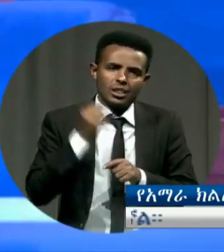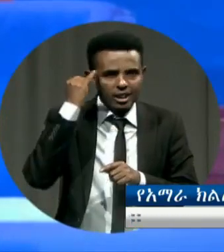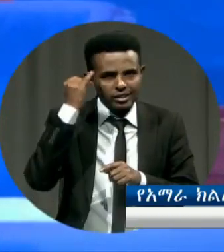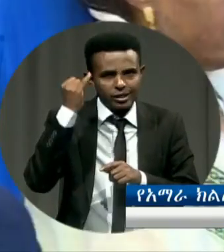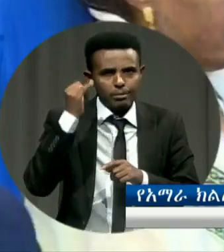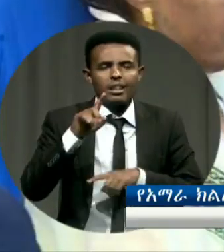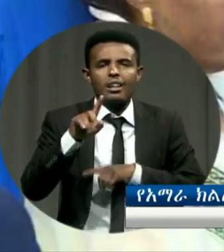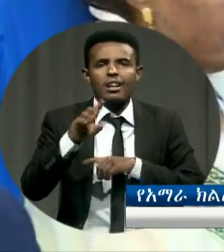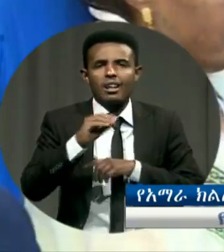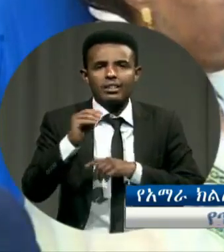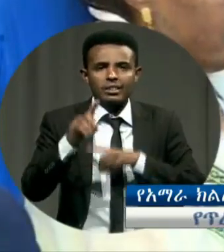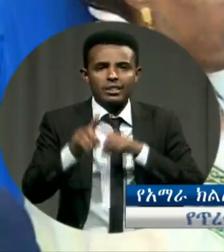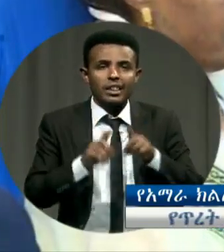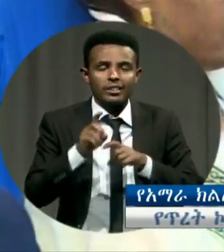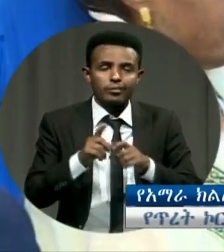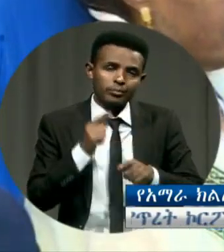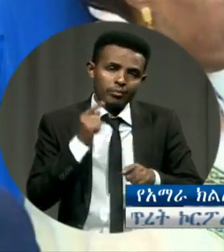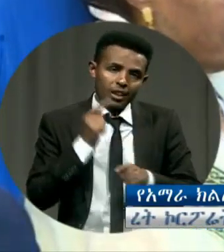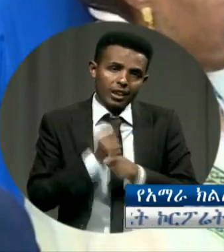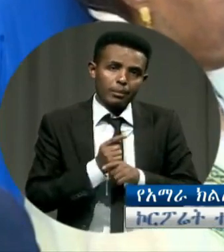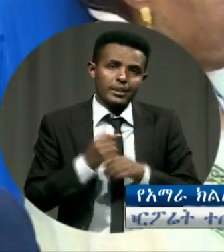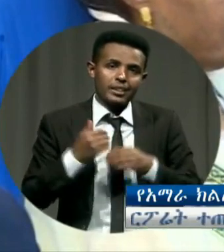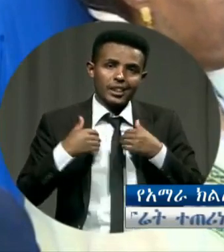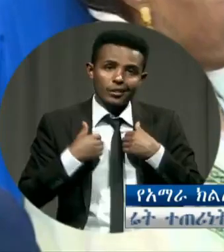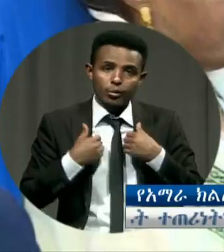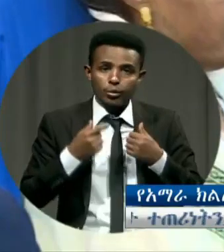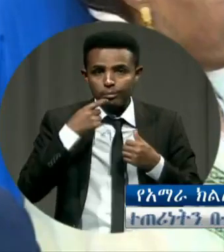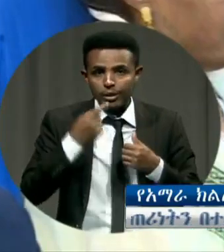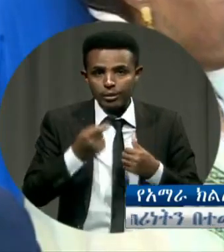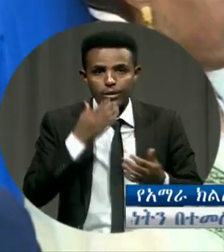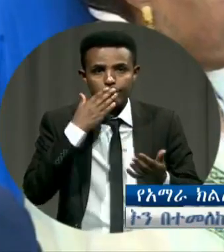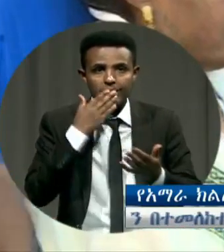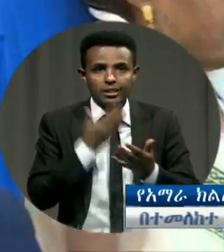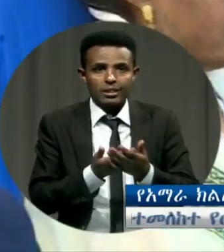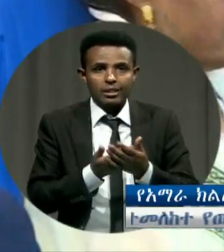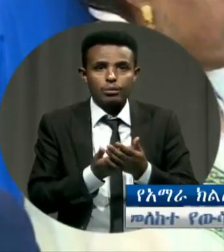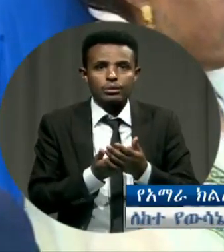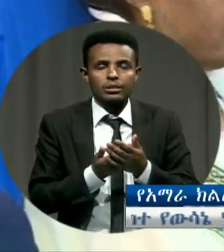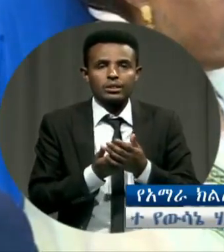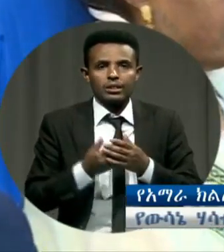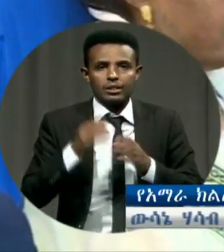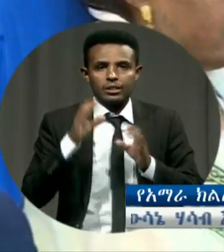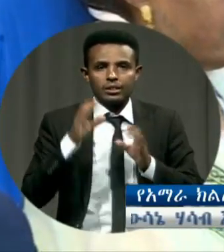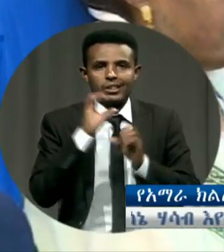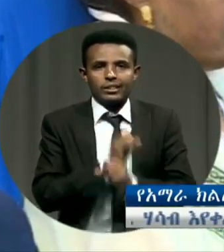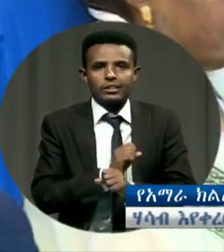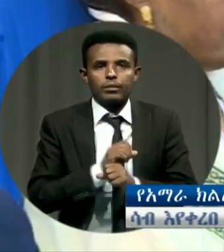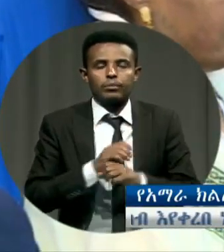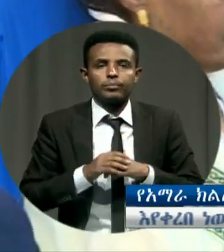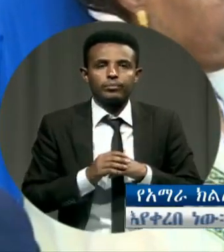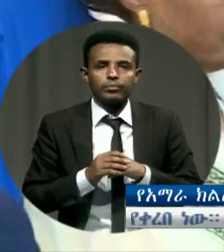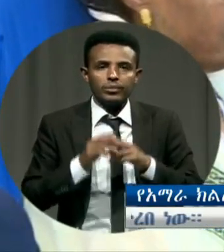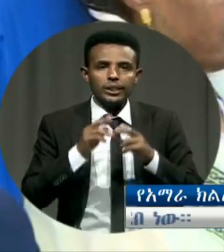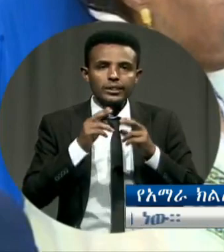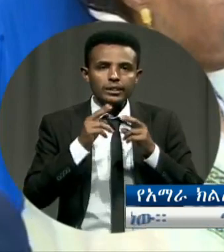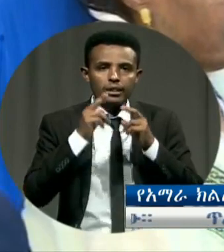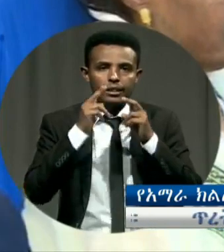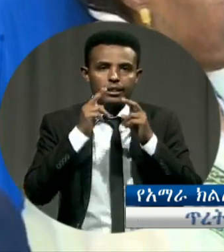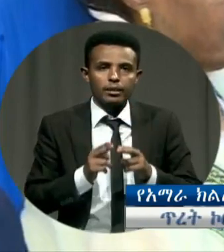ነው አግባብም ያለው ነው ነው ምለው አመሰግናለሁ ጨርሻለሁ። ከበሩ